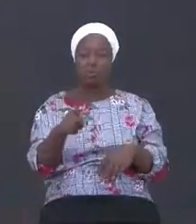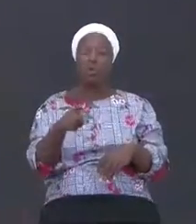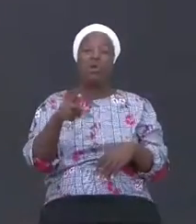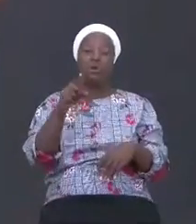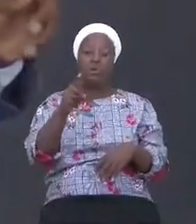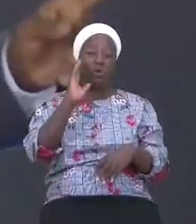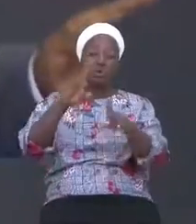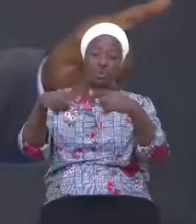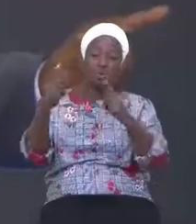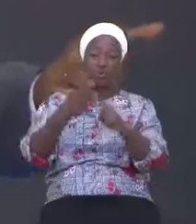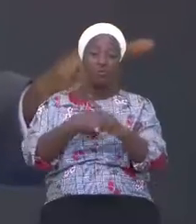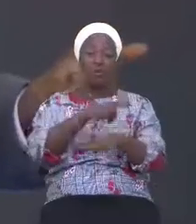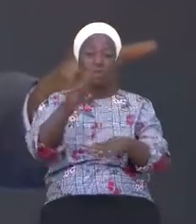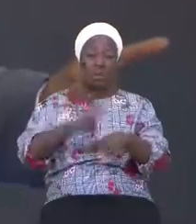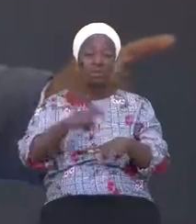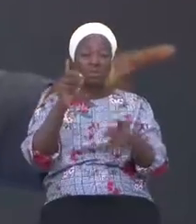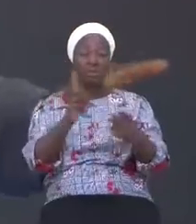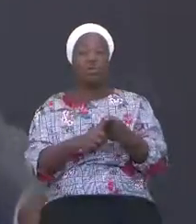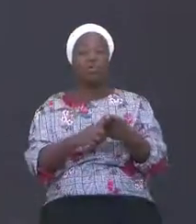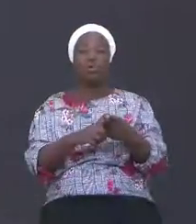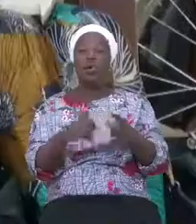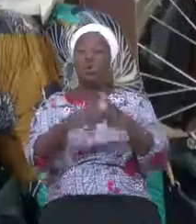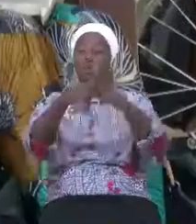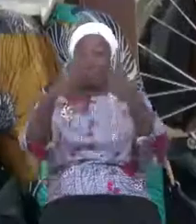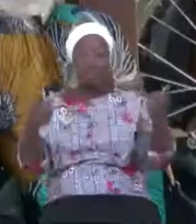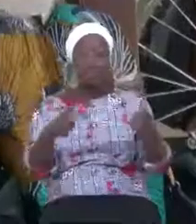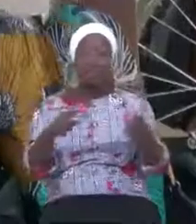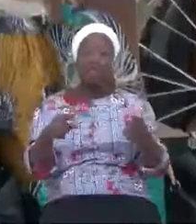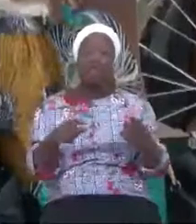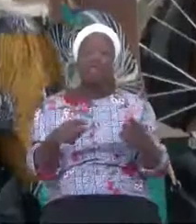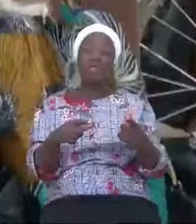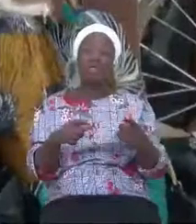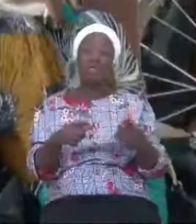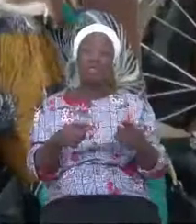elle passera de l'ordinaire à l'extraordinaire.